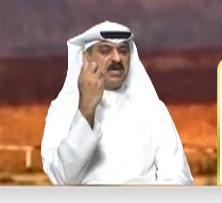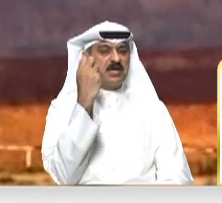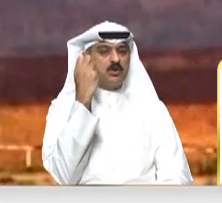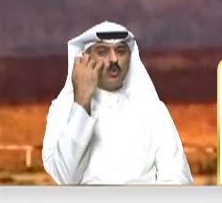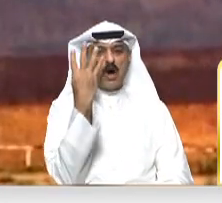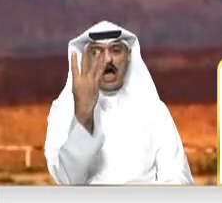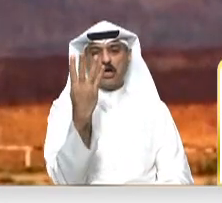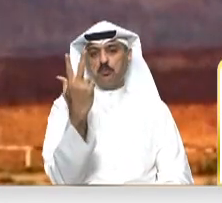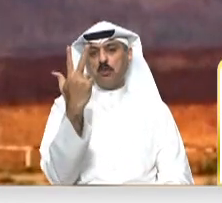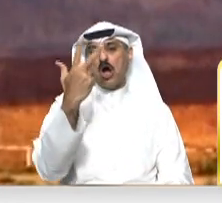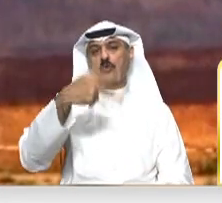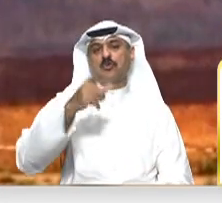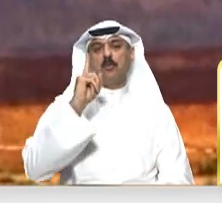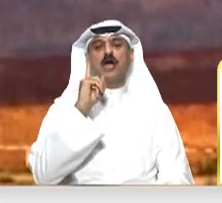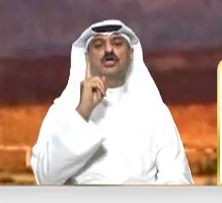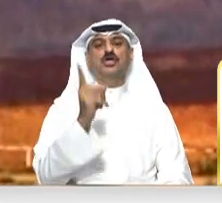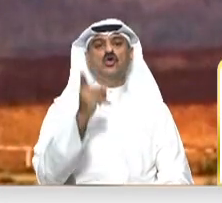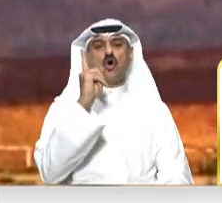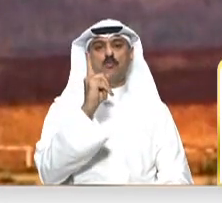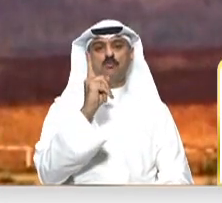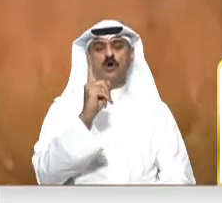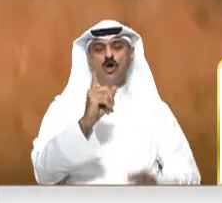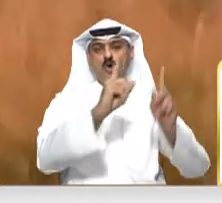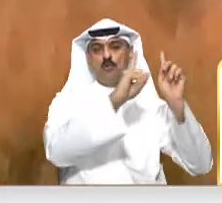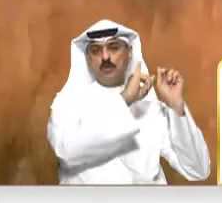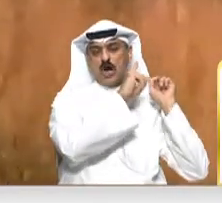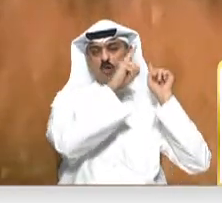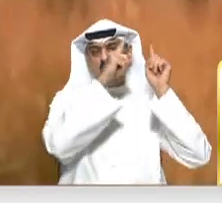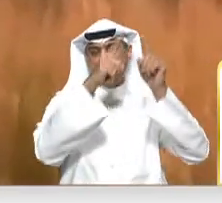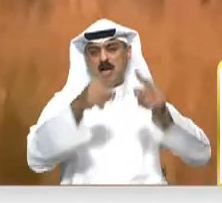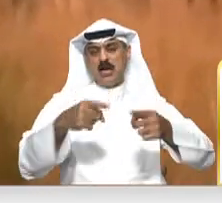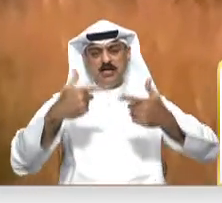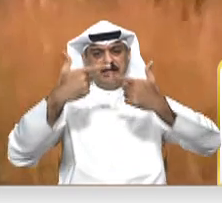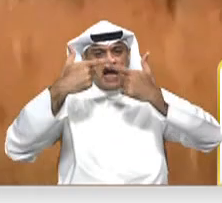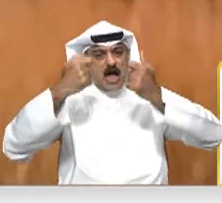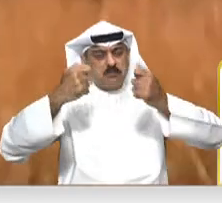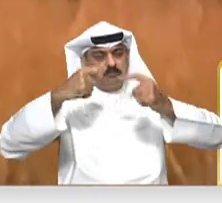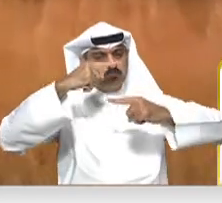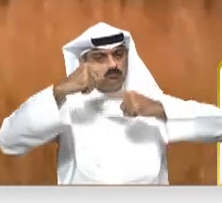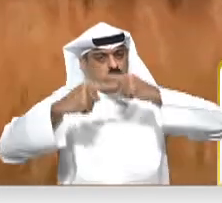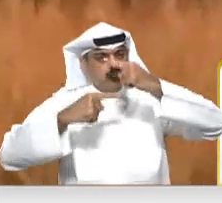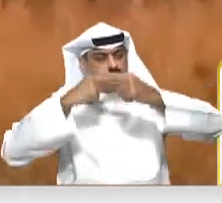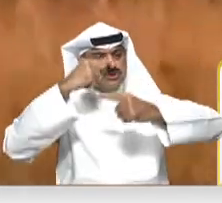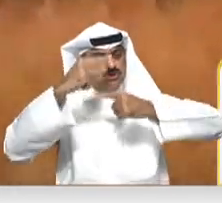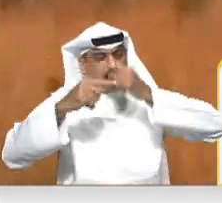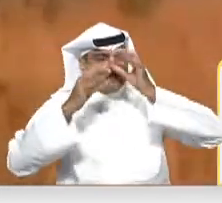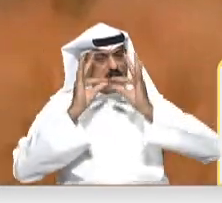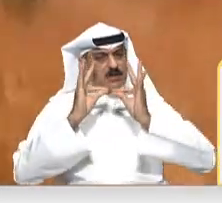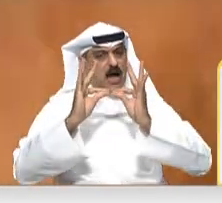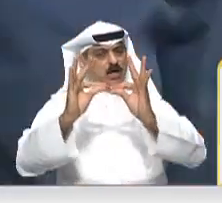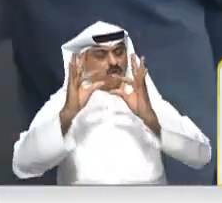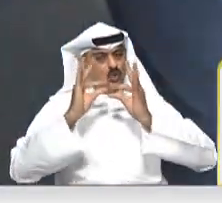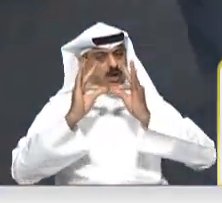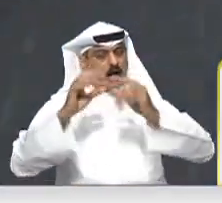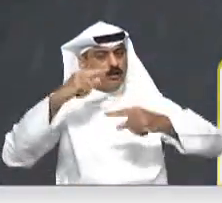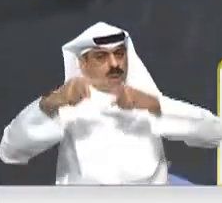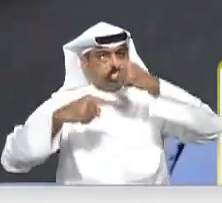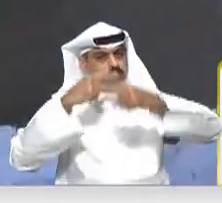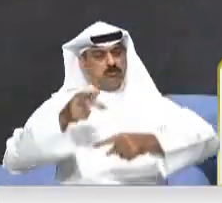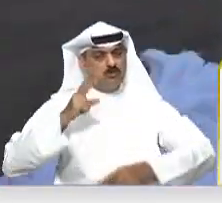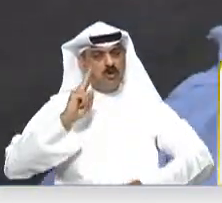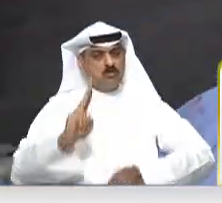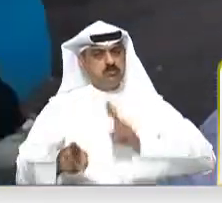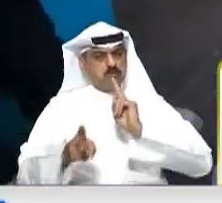284 يوما مضت ولا تزال آلة الحرب العدوانية تطلق ألسنة نيرانها وقذائفها صوب